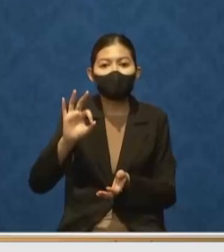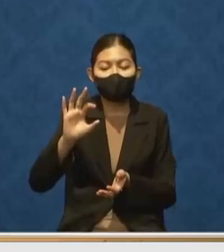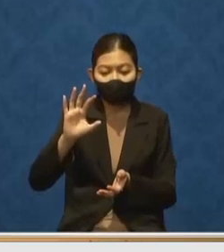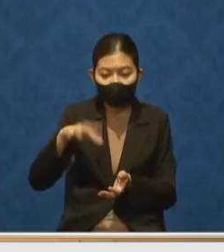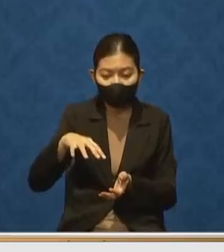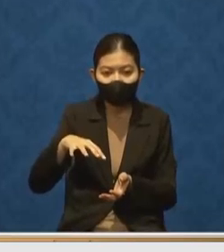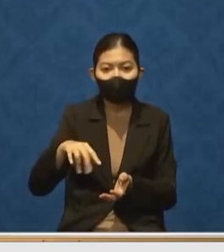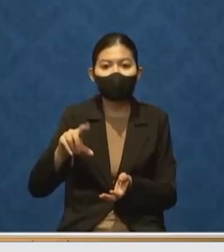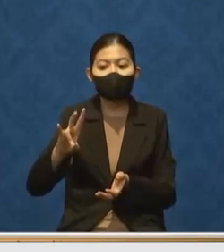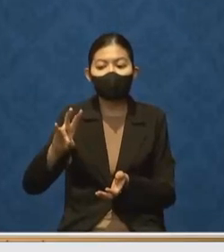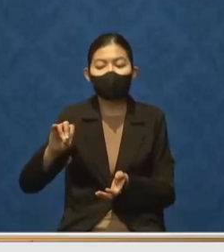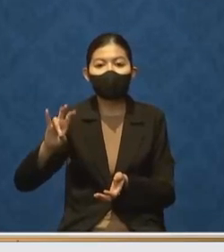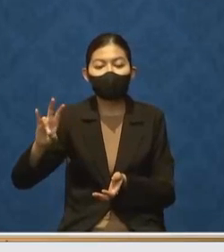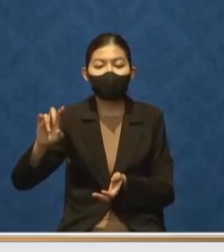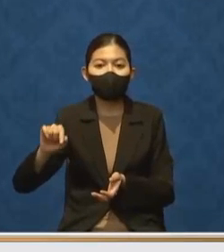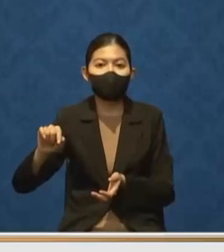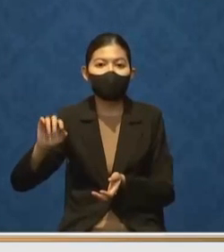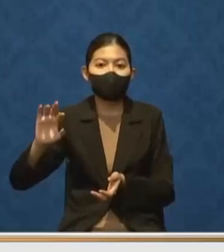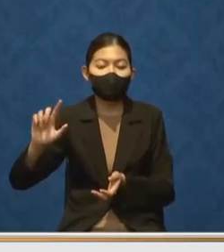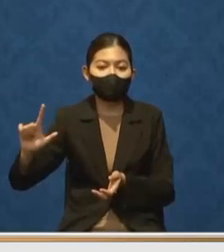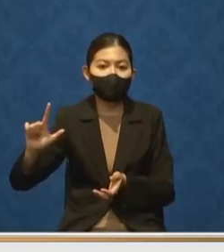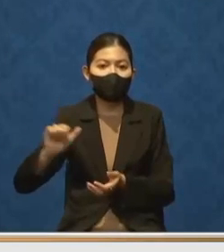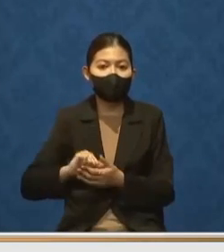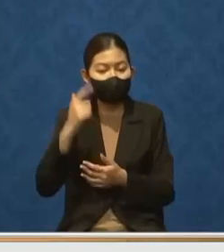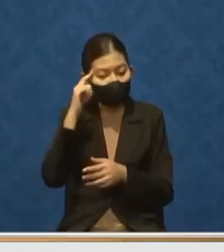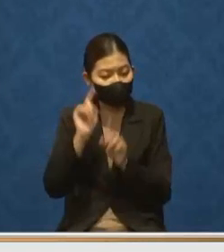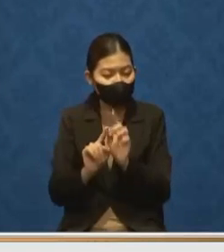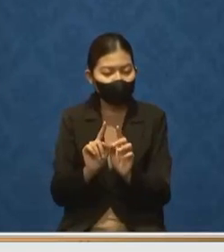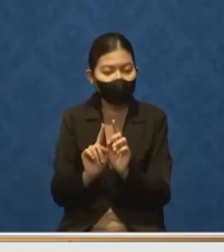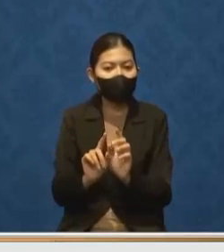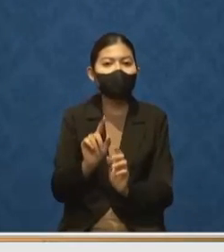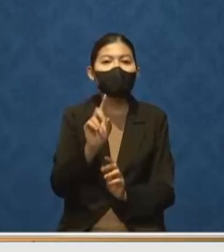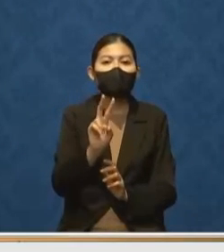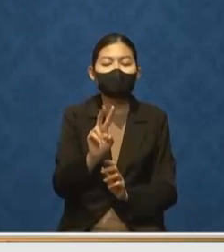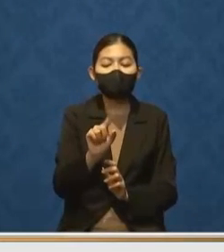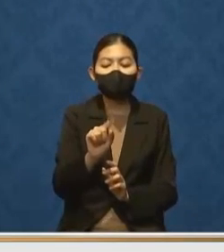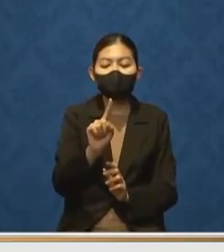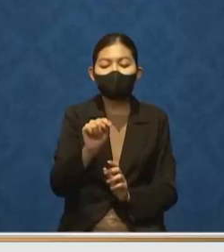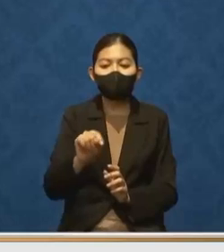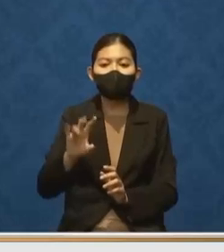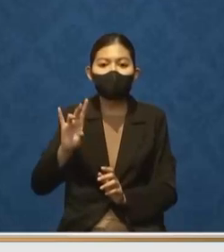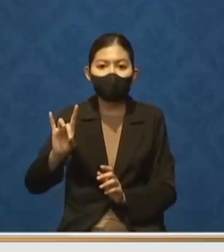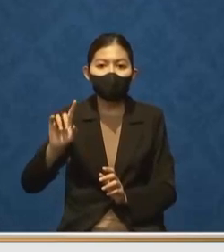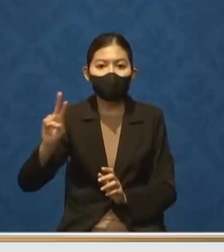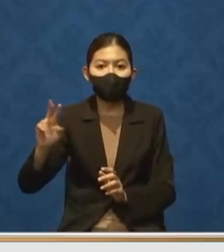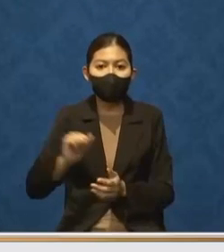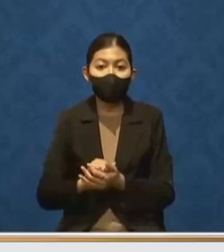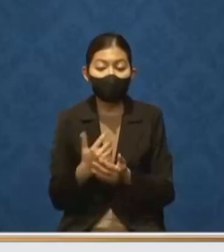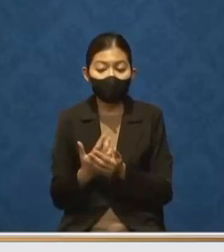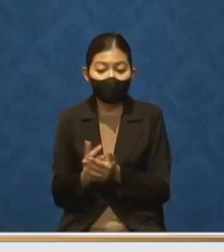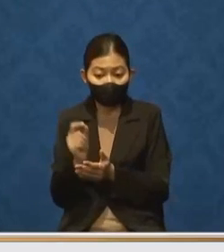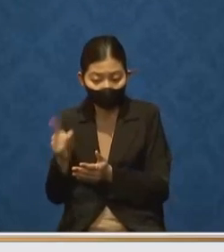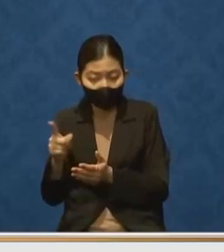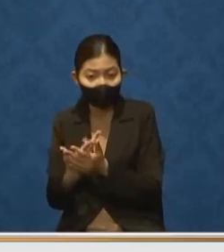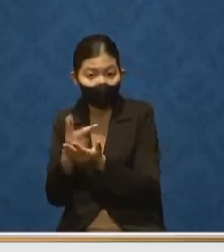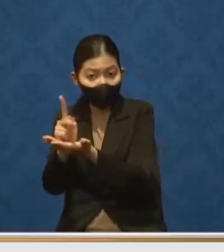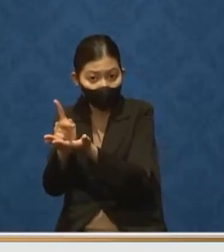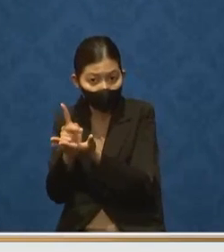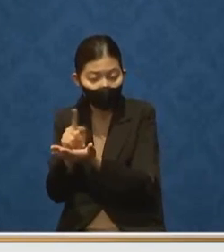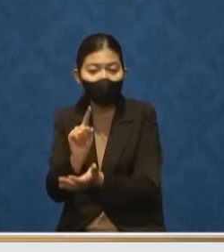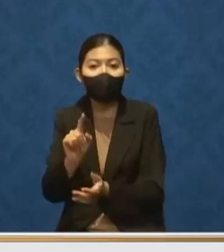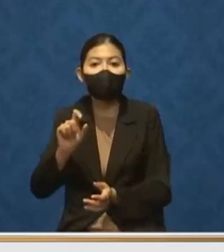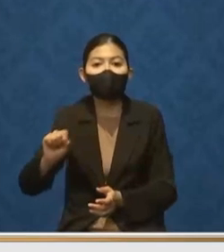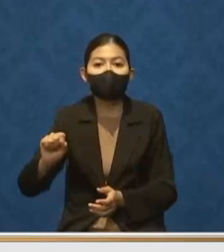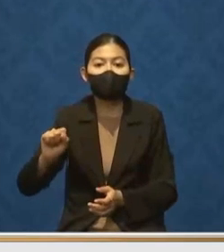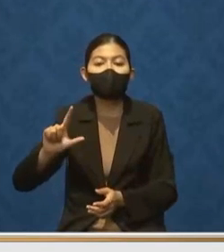695,077.4 ล้านบาทคิดเป็นร้อยละ 21.82 และรายจ่ายชำระคืนต้นเงินกู้จำนวน 100,000